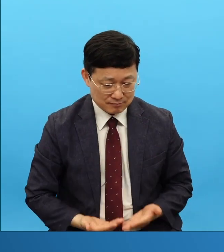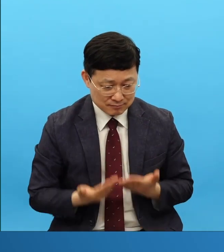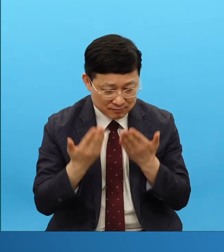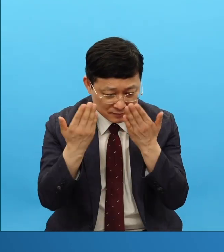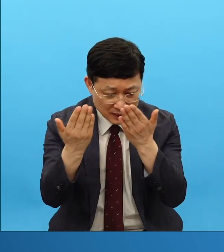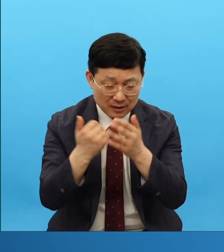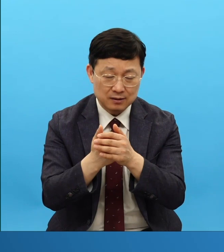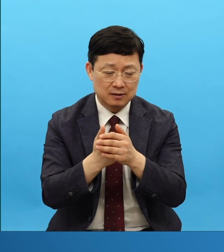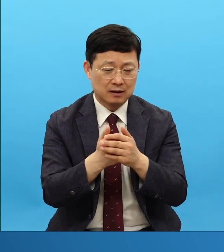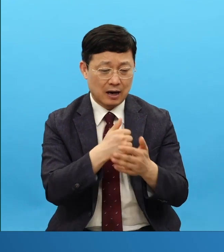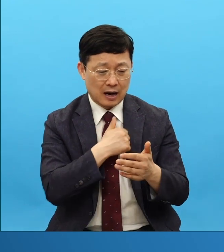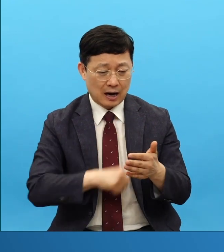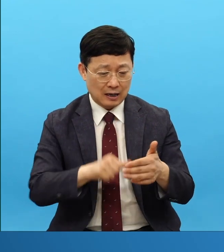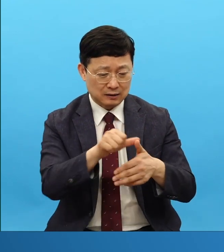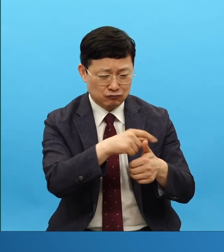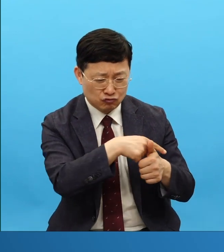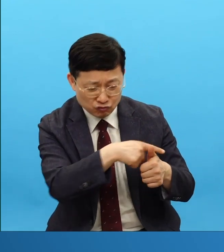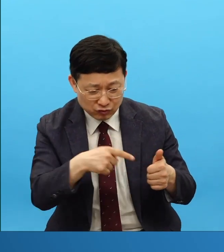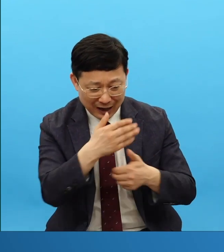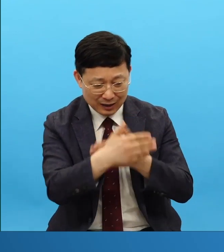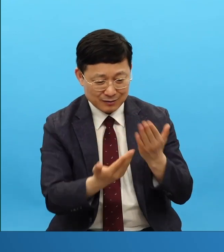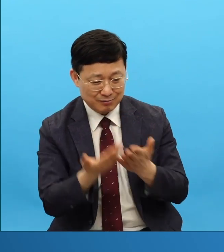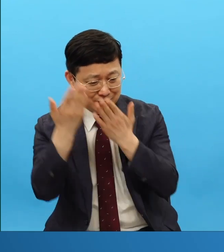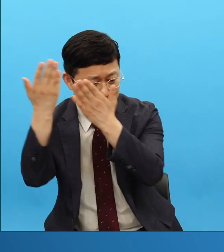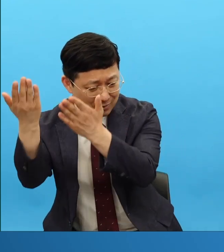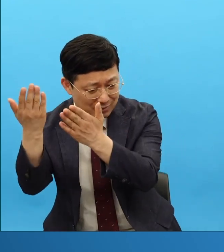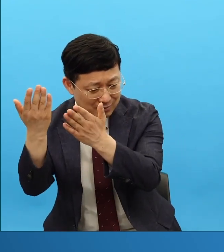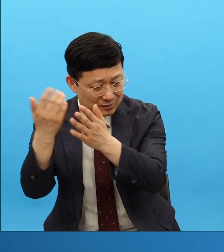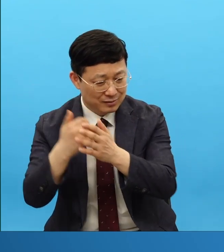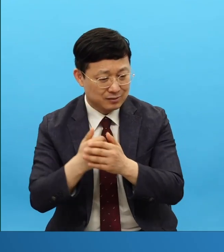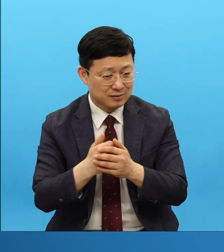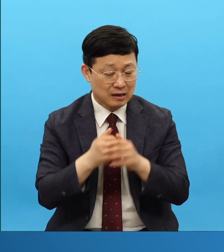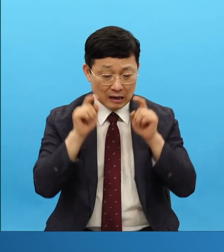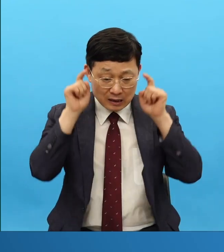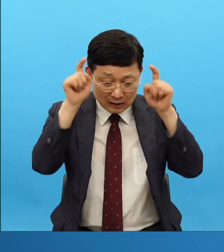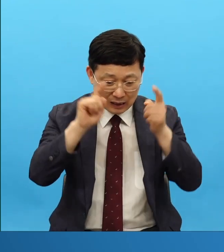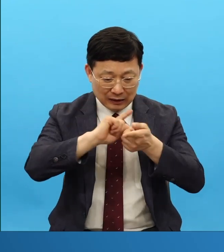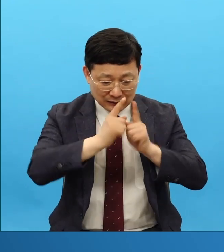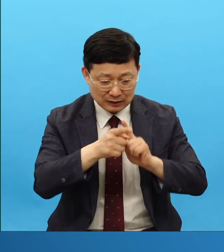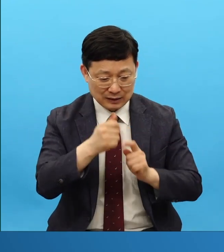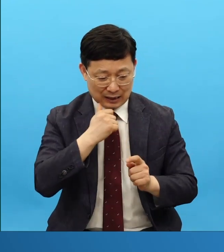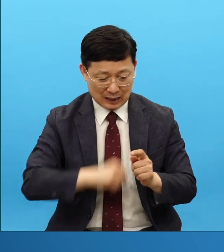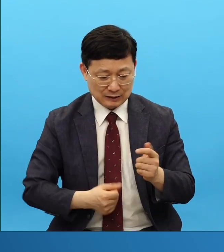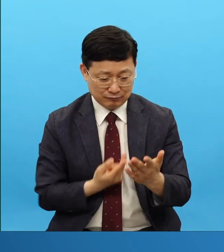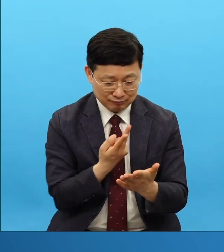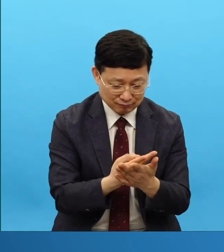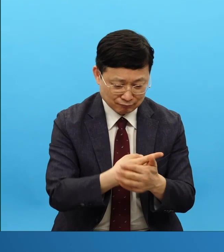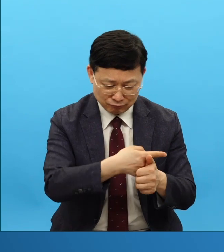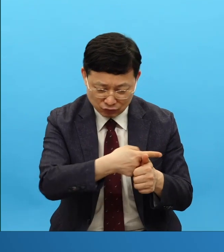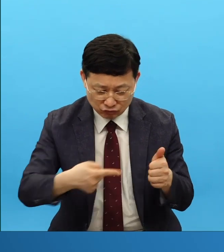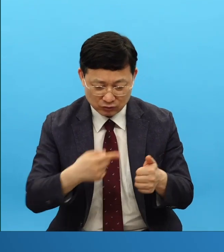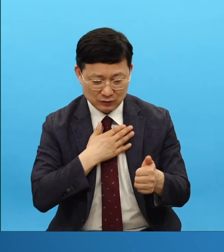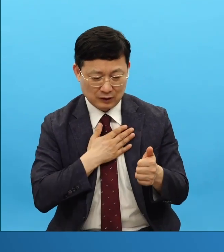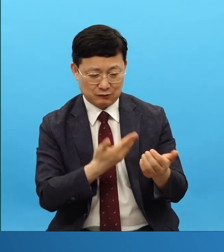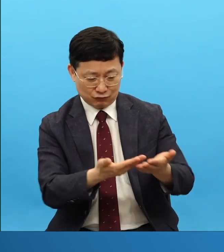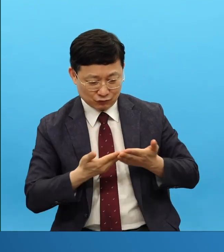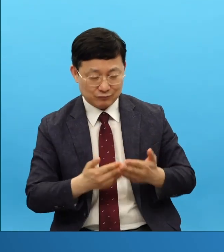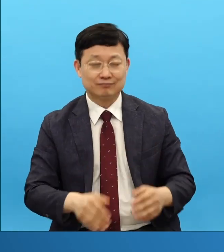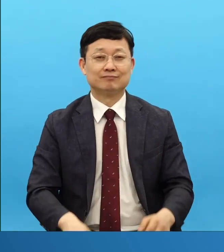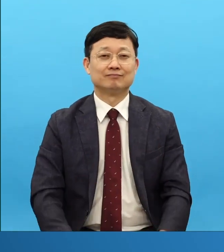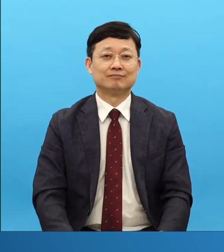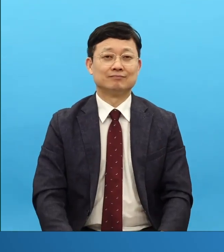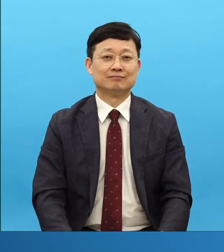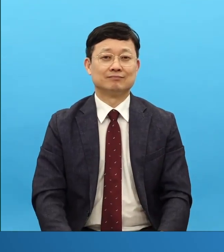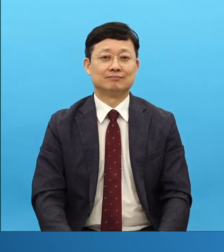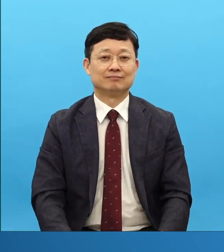불러갑니까? 안 불러가지. So shocking. Why would God take His 네 son? 제사 드린 거 있지. 그거 아들 해 이번에. And this time, when you sacrifice, you do your son. 그러니까